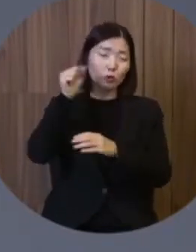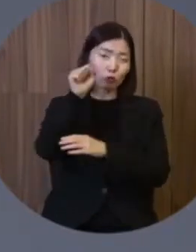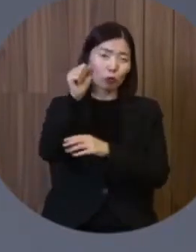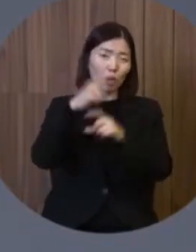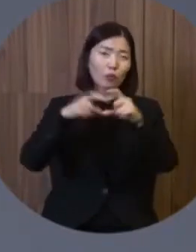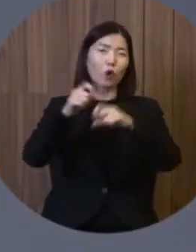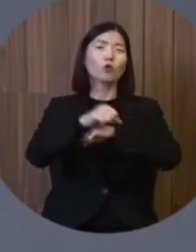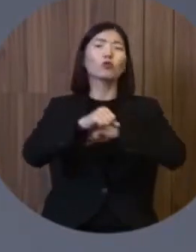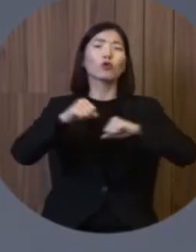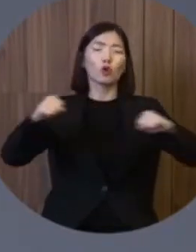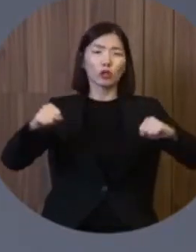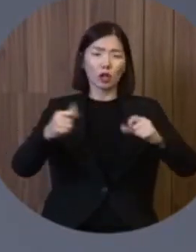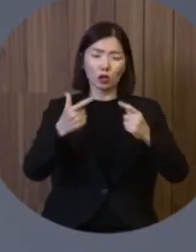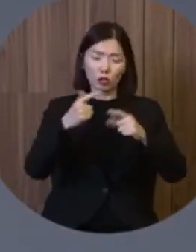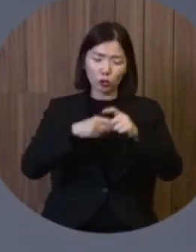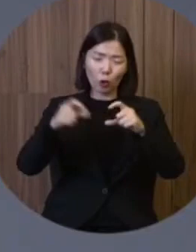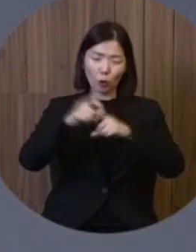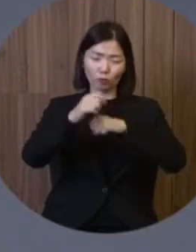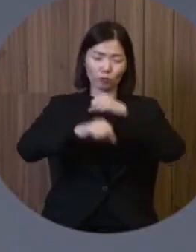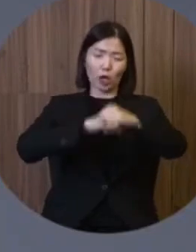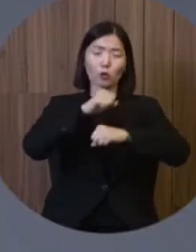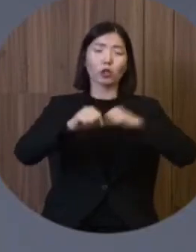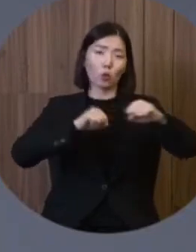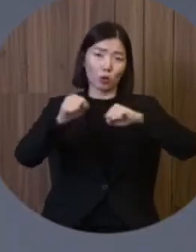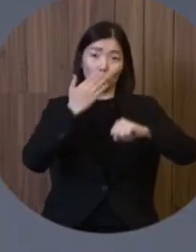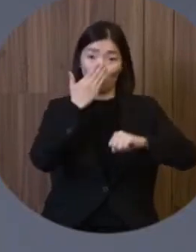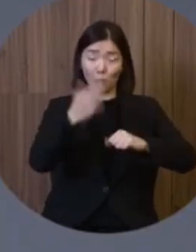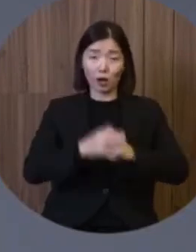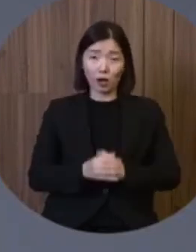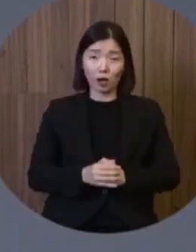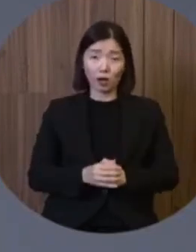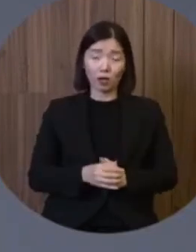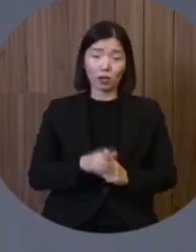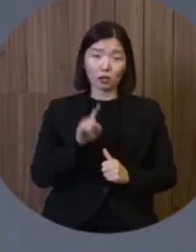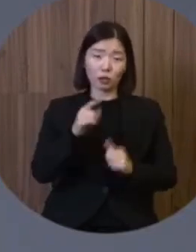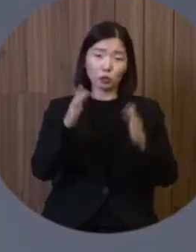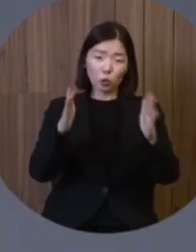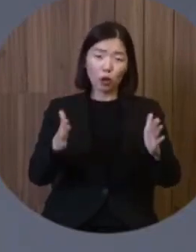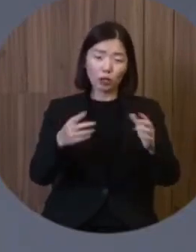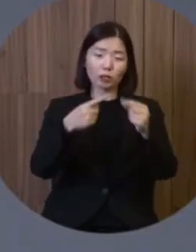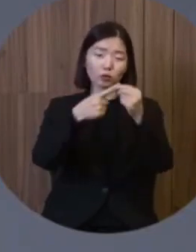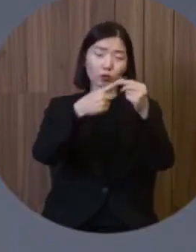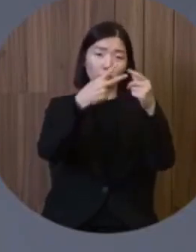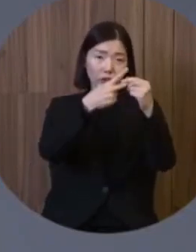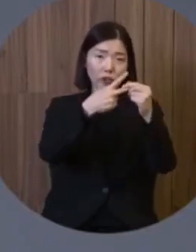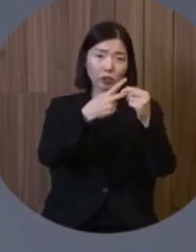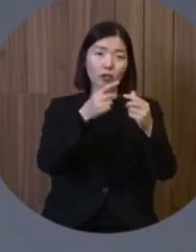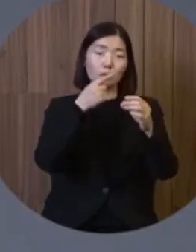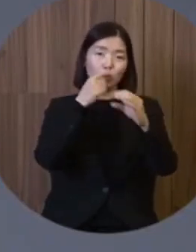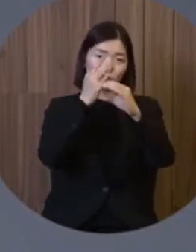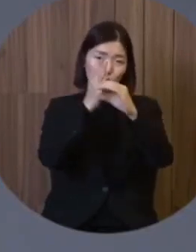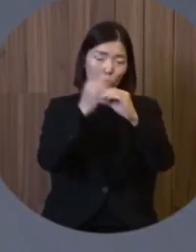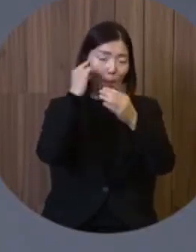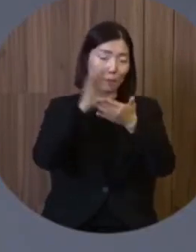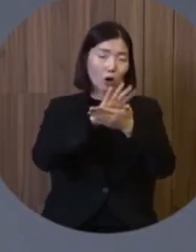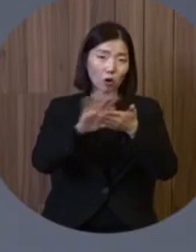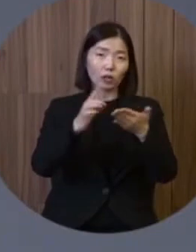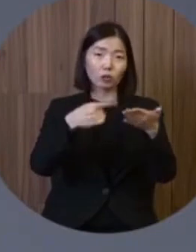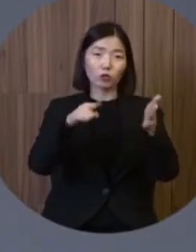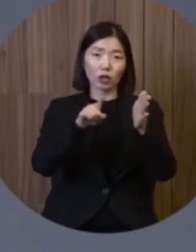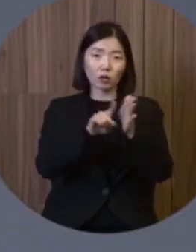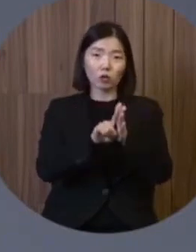더 넓게, 더 마음껏 뛸 수 있습니다. 그동안 열심히 해온 두 개의 기둥, 민주주의와 평화를 위한